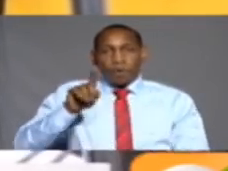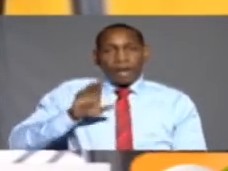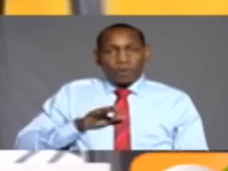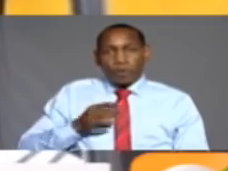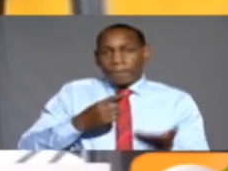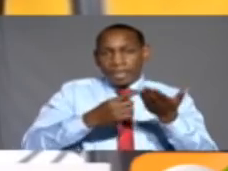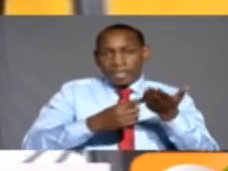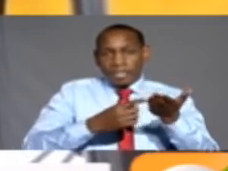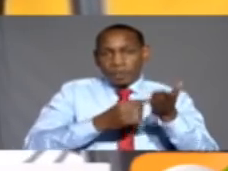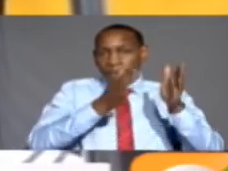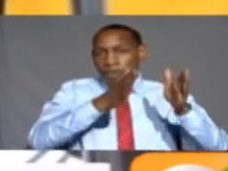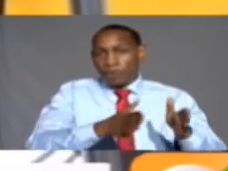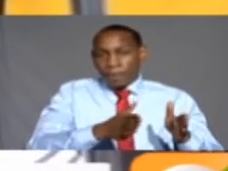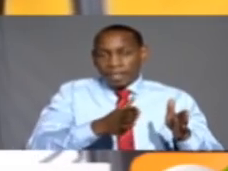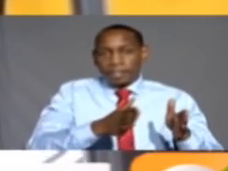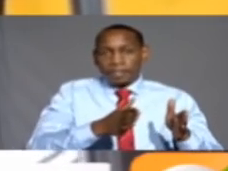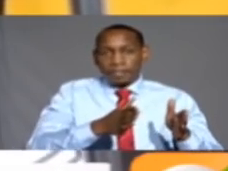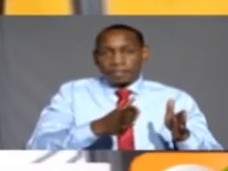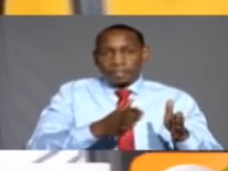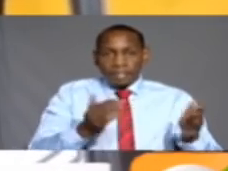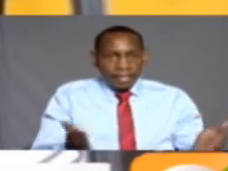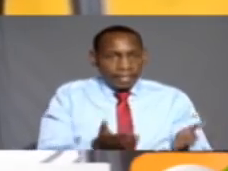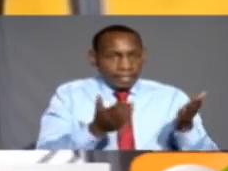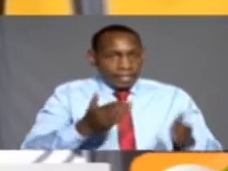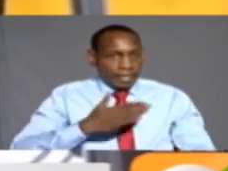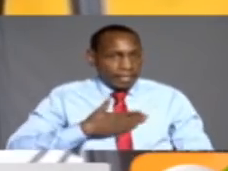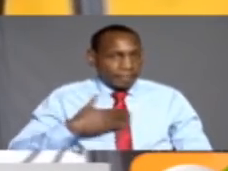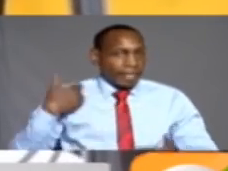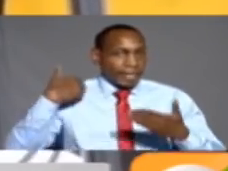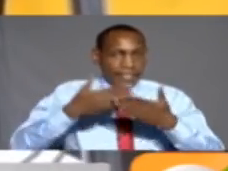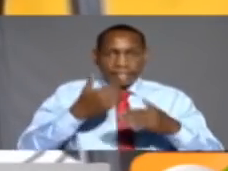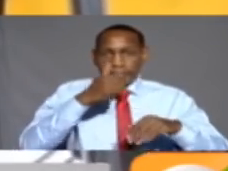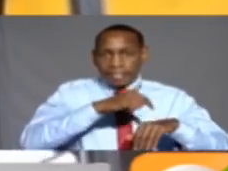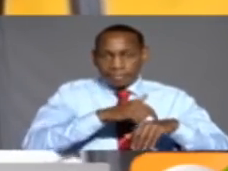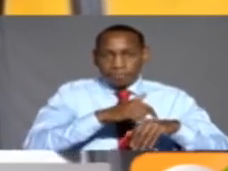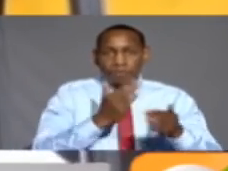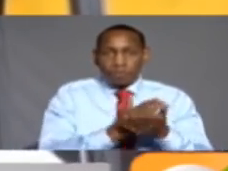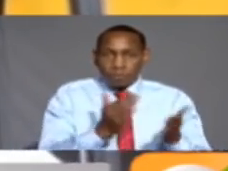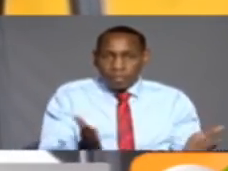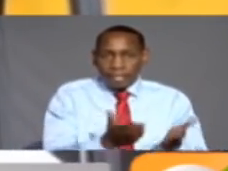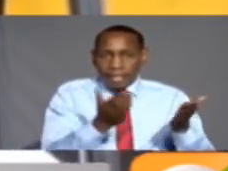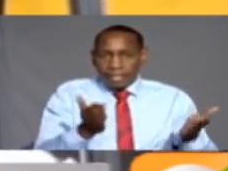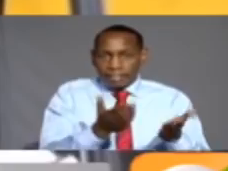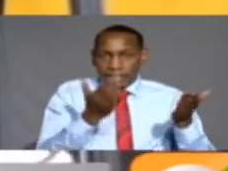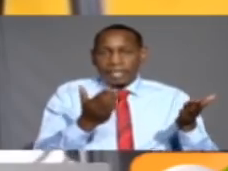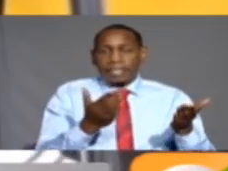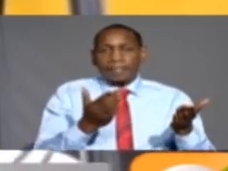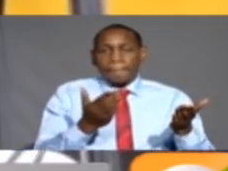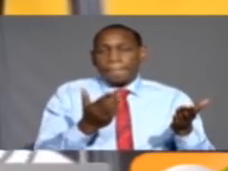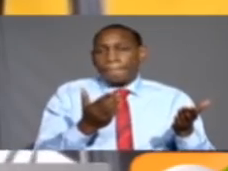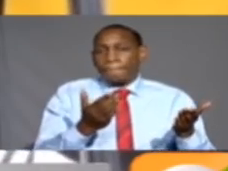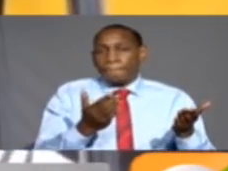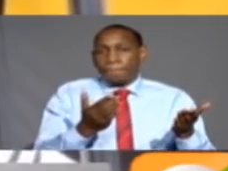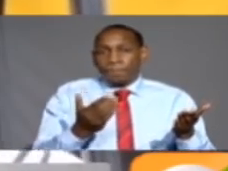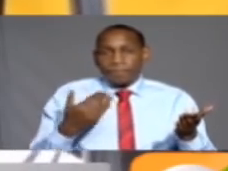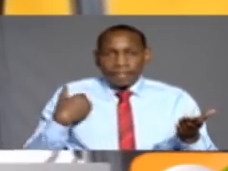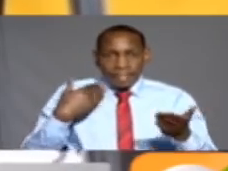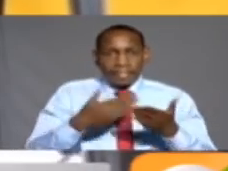Mswahili alikuwa na, yeye ndo alinipatia motisha mpaka nika, yeye ndo alinipatia morali mpaka